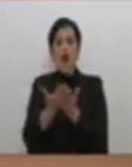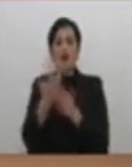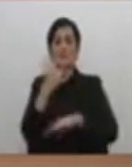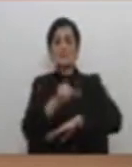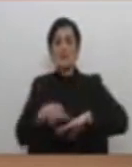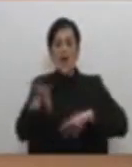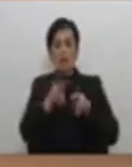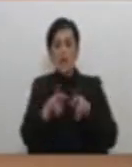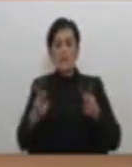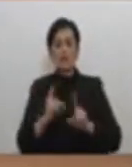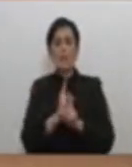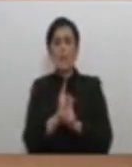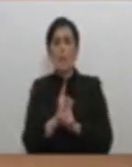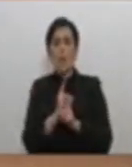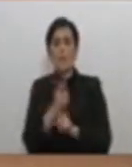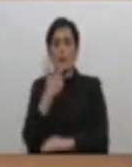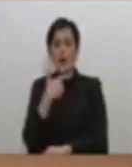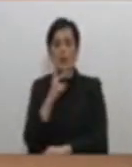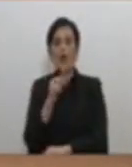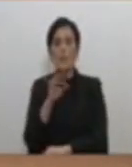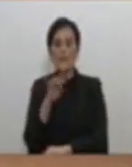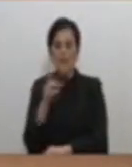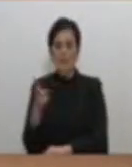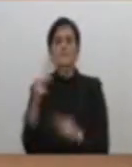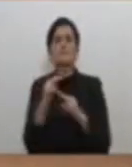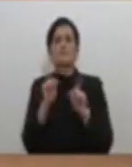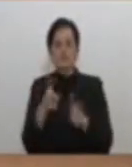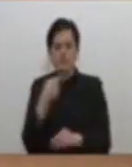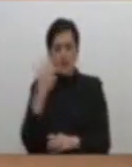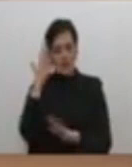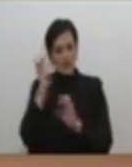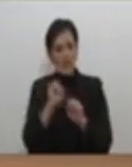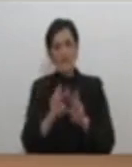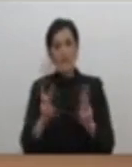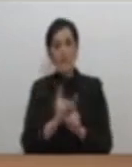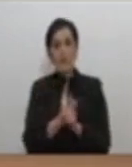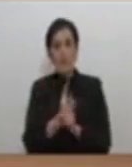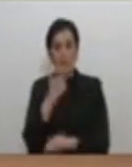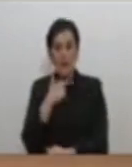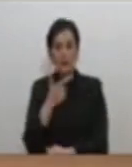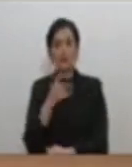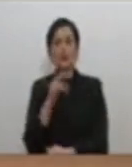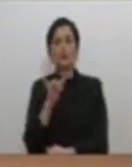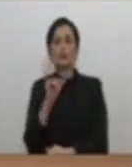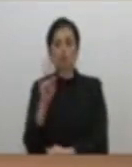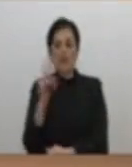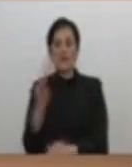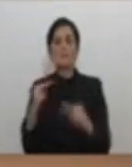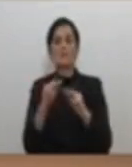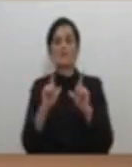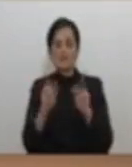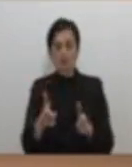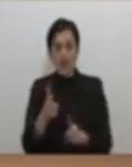საქმეთა მინისტრის მოადგილემ ბატონმა კაპანაძემ, დაადასტურა თავდაცვის მინისტრის მოადგილემ ბატონმა გიორგი მუჩაიძემ, დაადასტურა